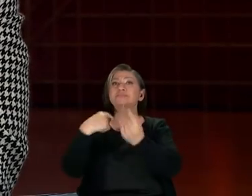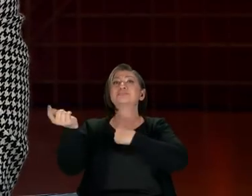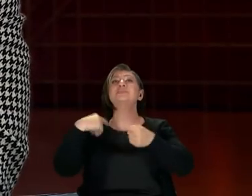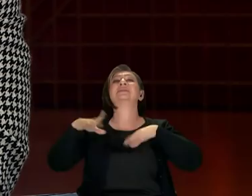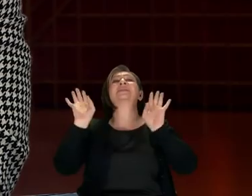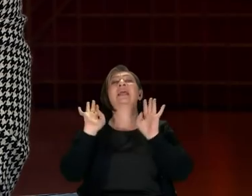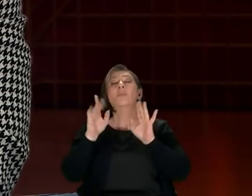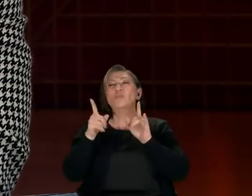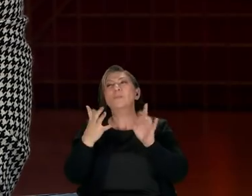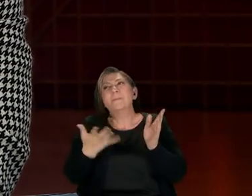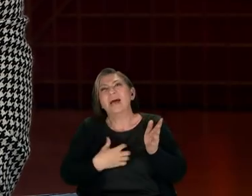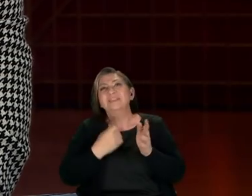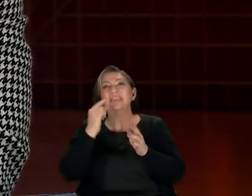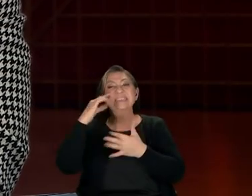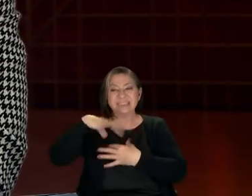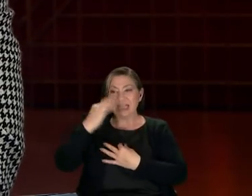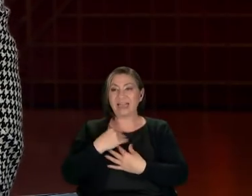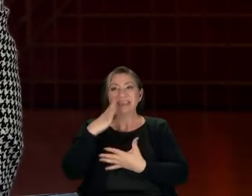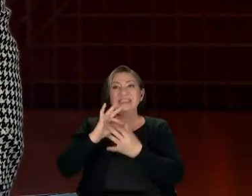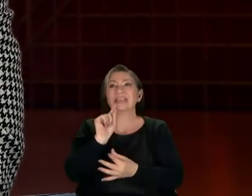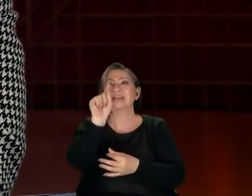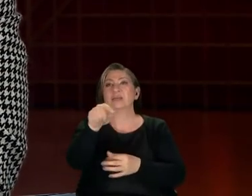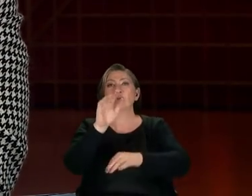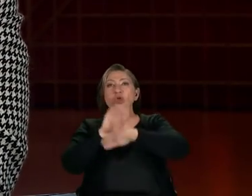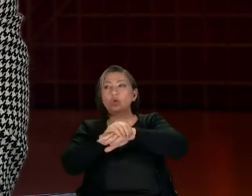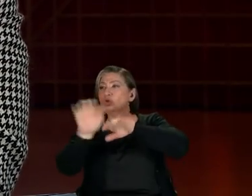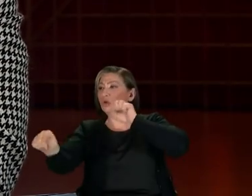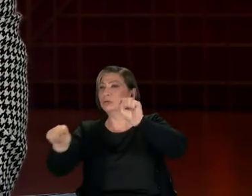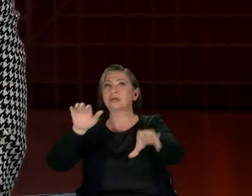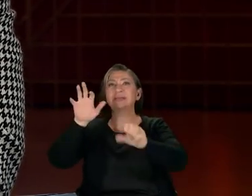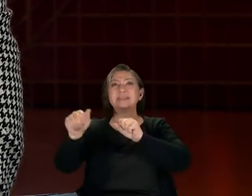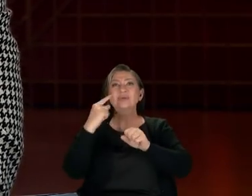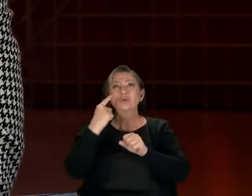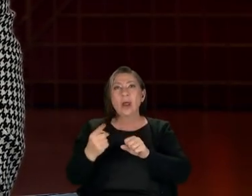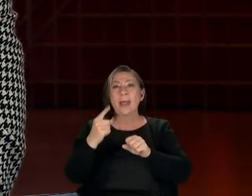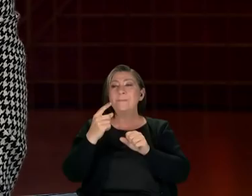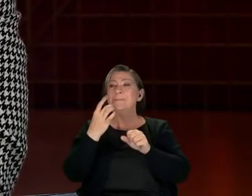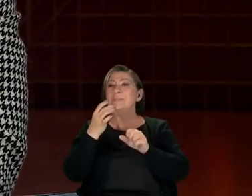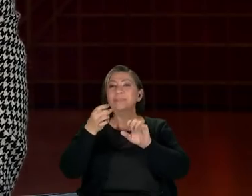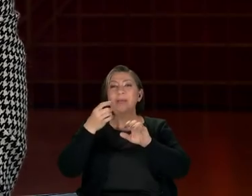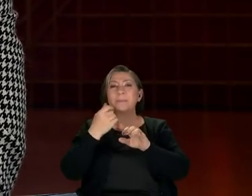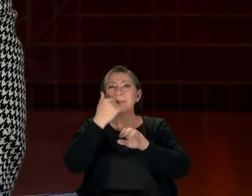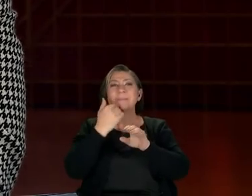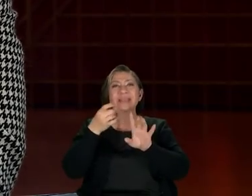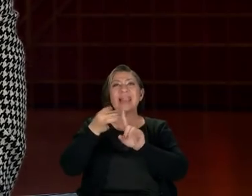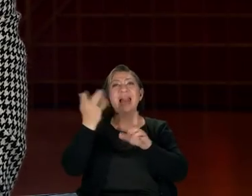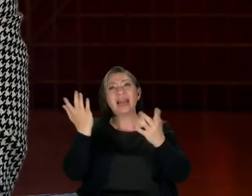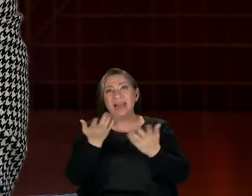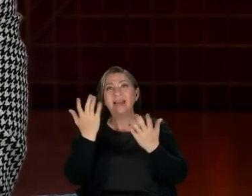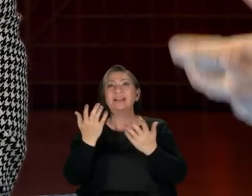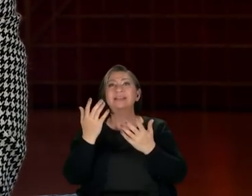Bu maalesef insandan insana dokunduğumuz yerler itibariyle metal satıhlarda ya